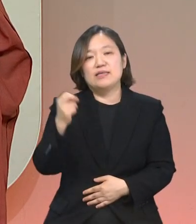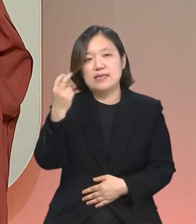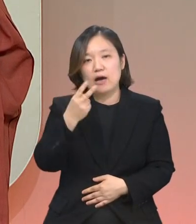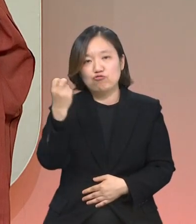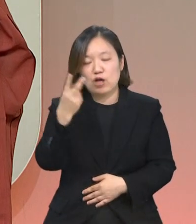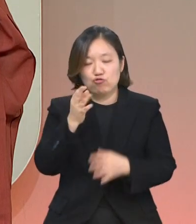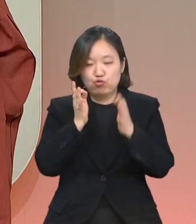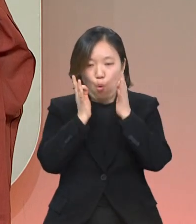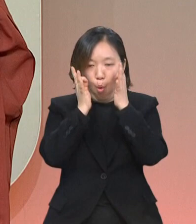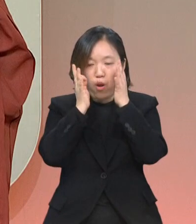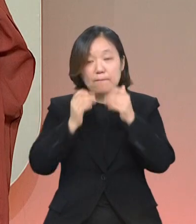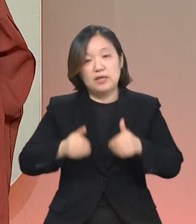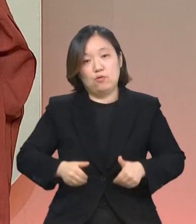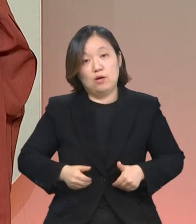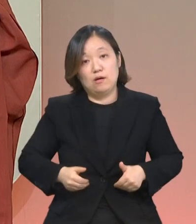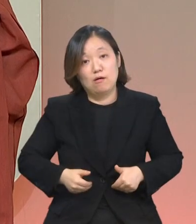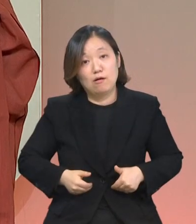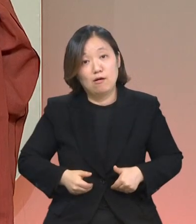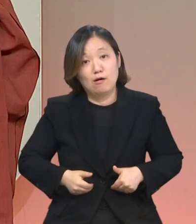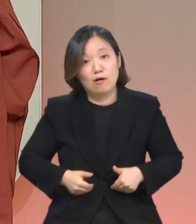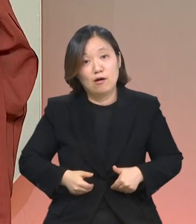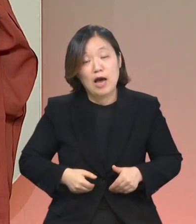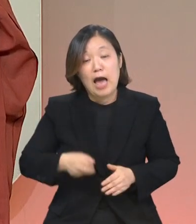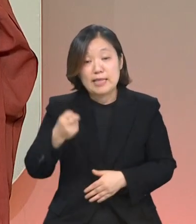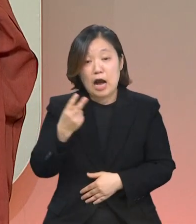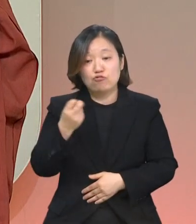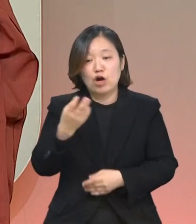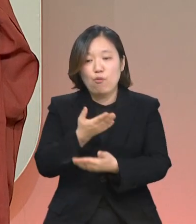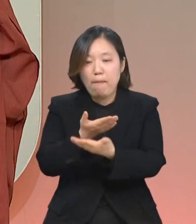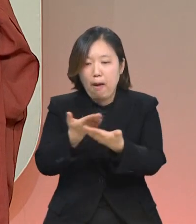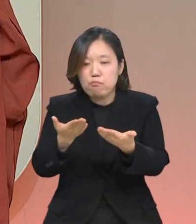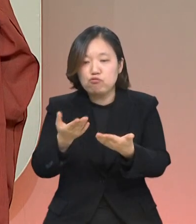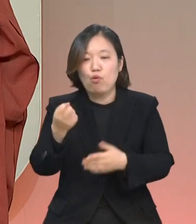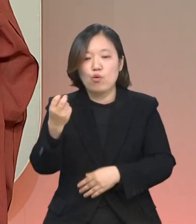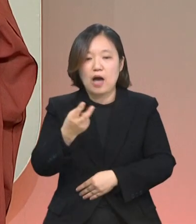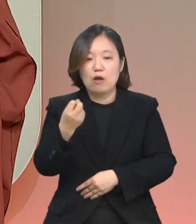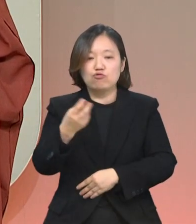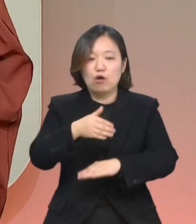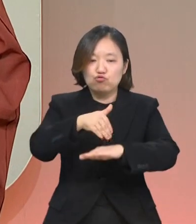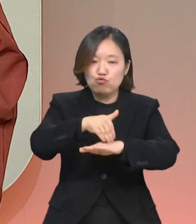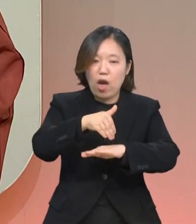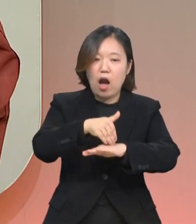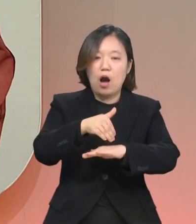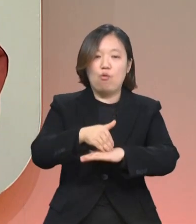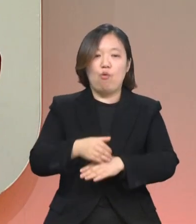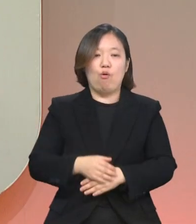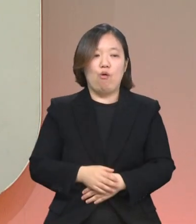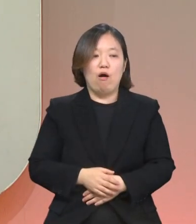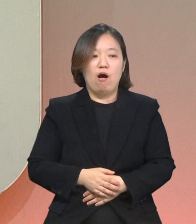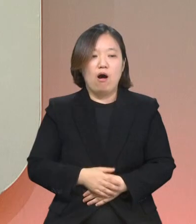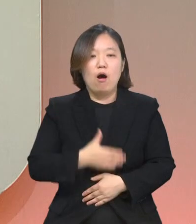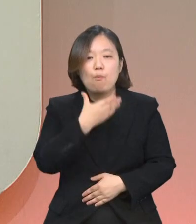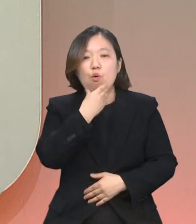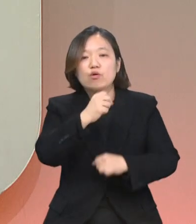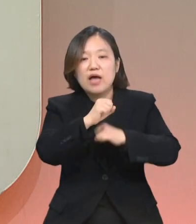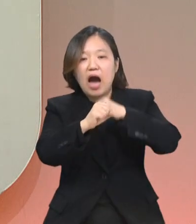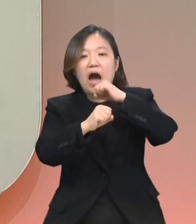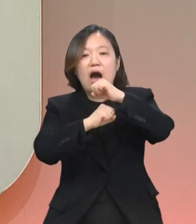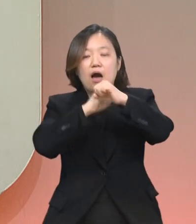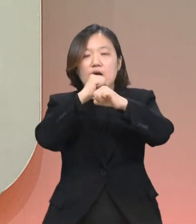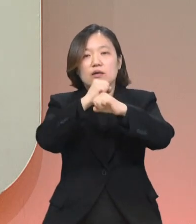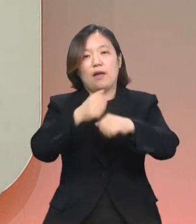닦아야 된다 닦아야 된다 자꾸 조금씩 조금씩이라도 닦아 나가야